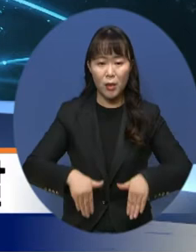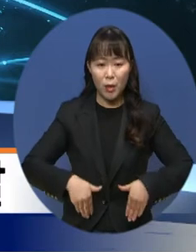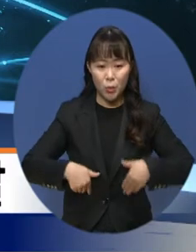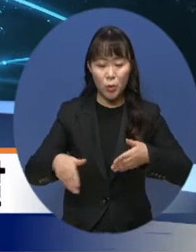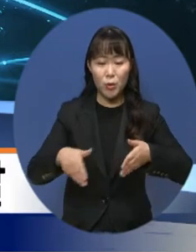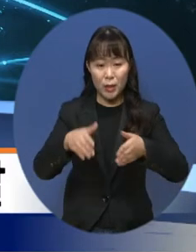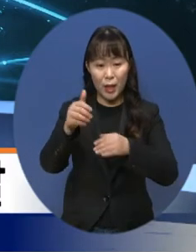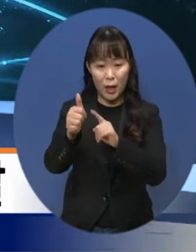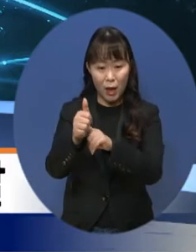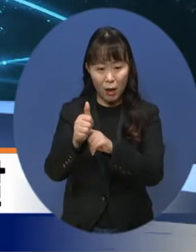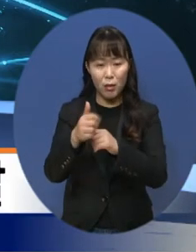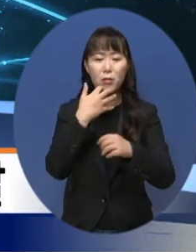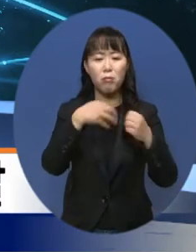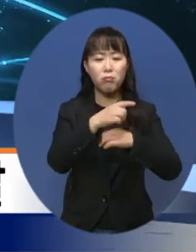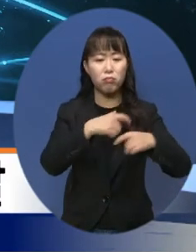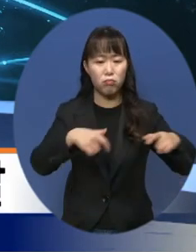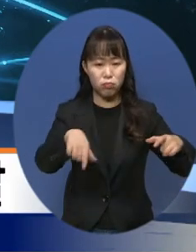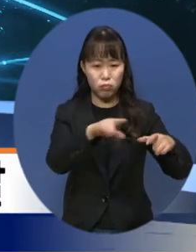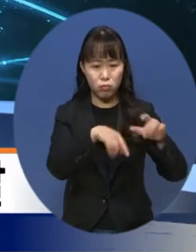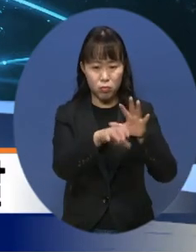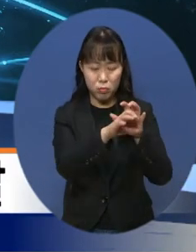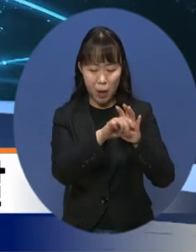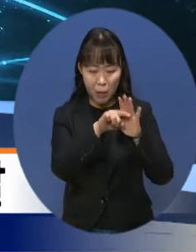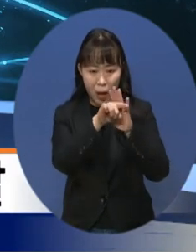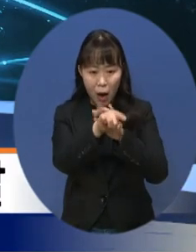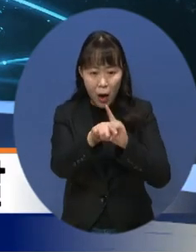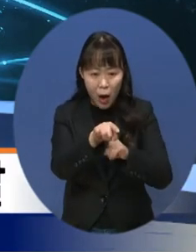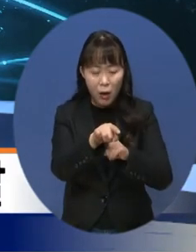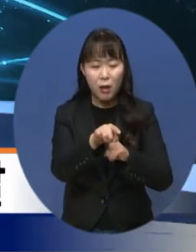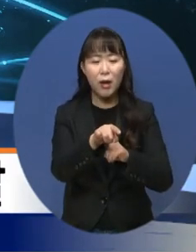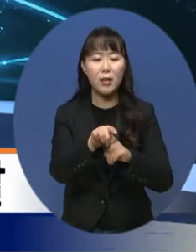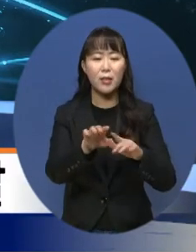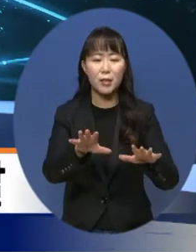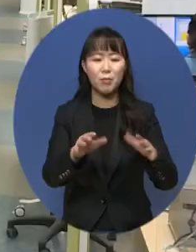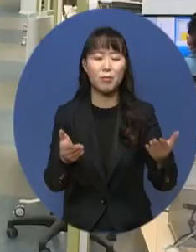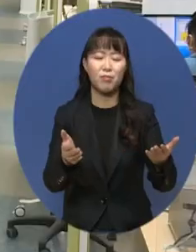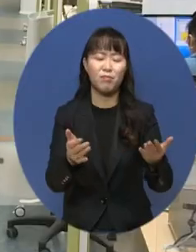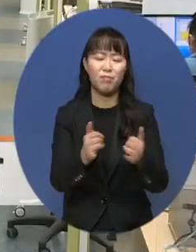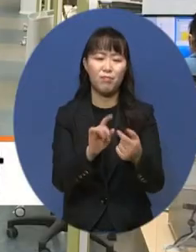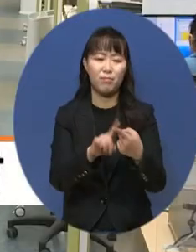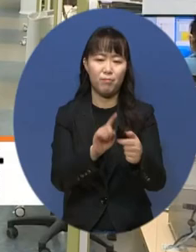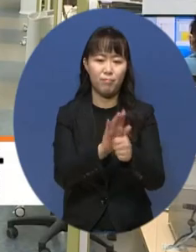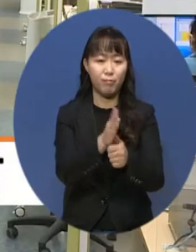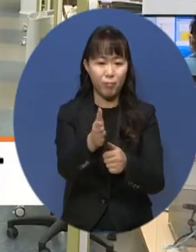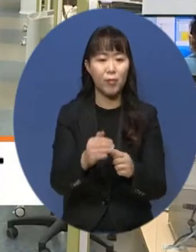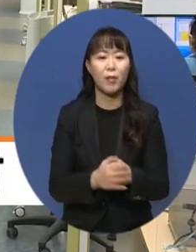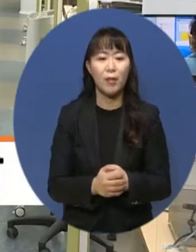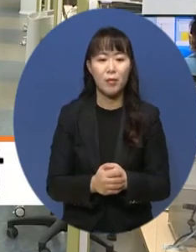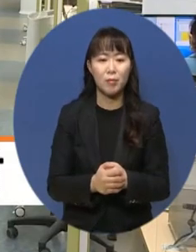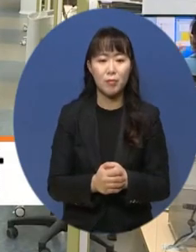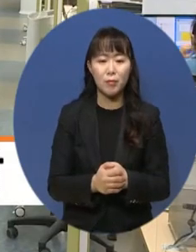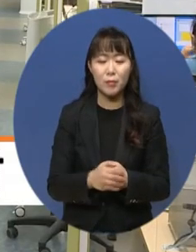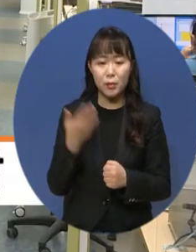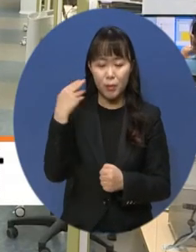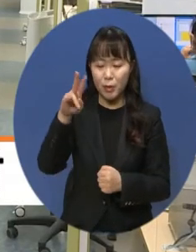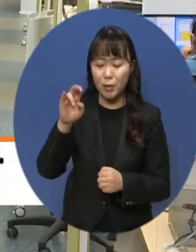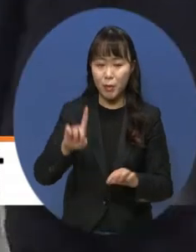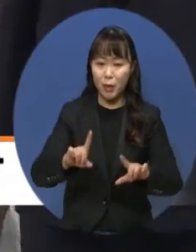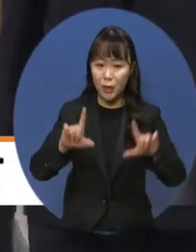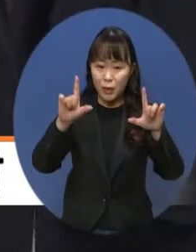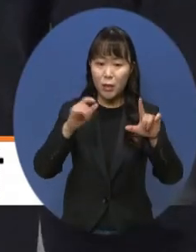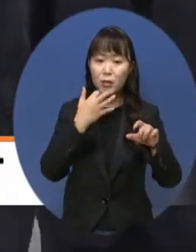수도권의 코로나19 대응 상황실을 찾아 근무자들을 격려했습니다. 김영록 전라남도지사는 지난